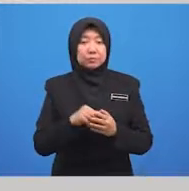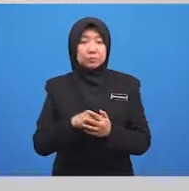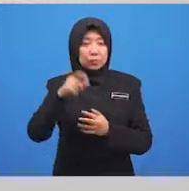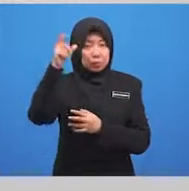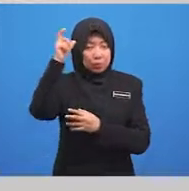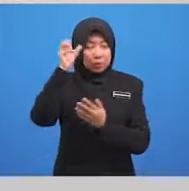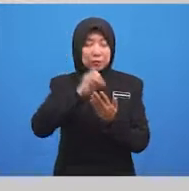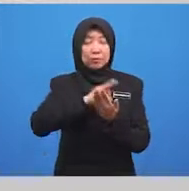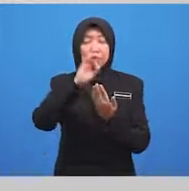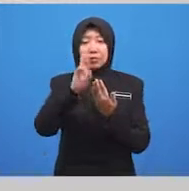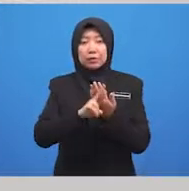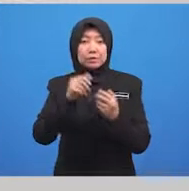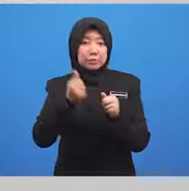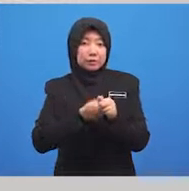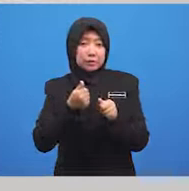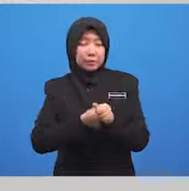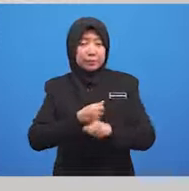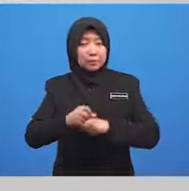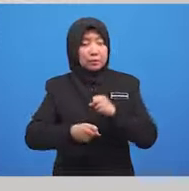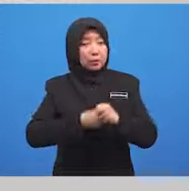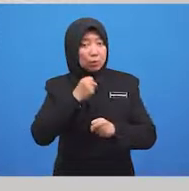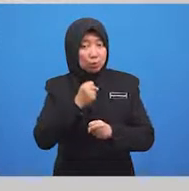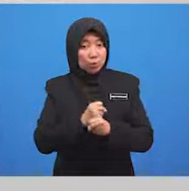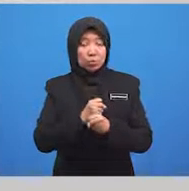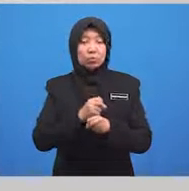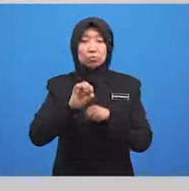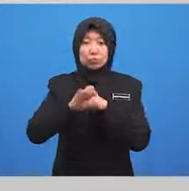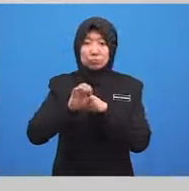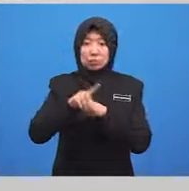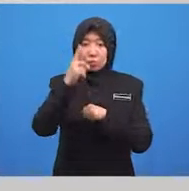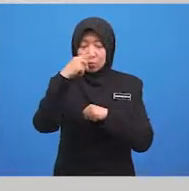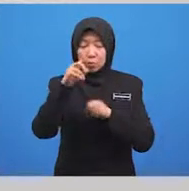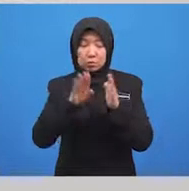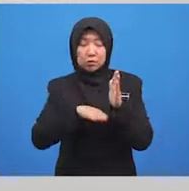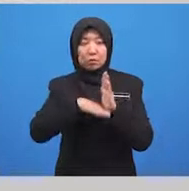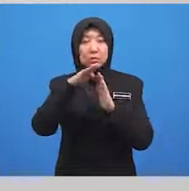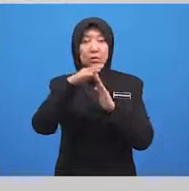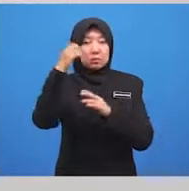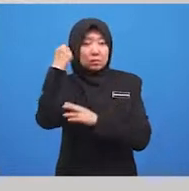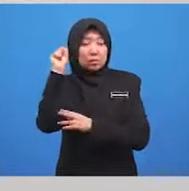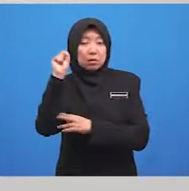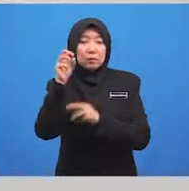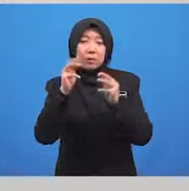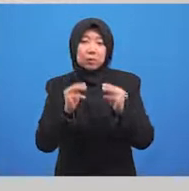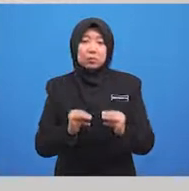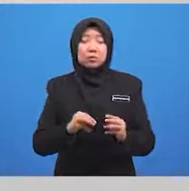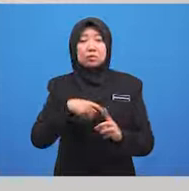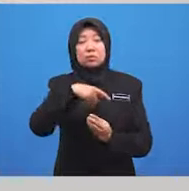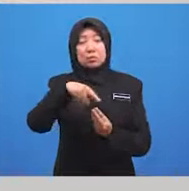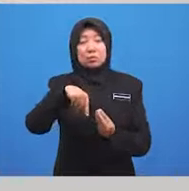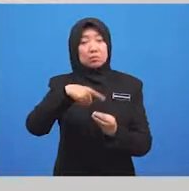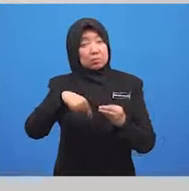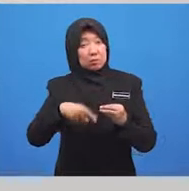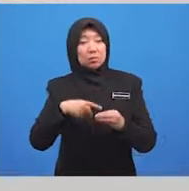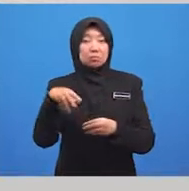Februari setiap tahun. Kempen ini bertujuan meningkatkan kesedaran manusia tentang pemuliharaan